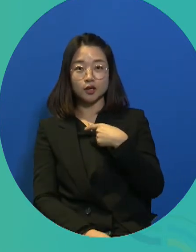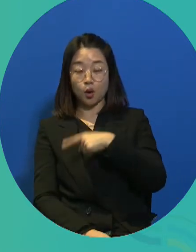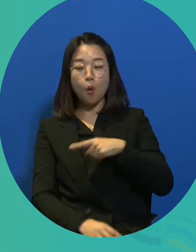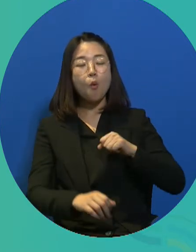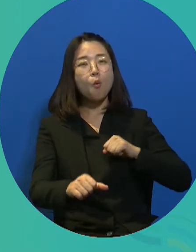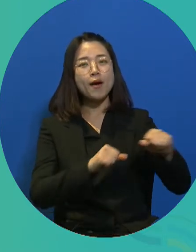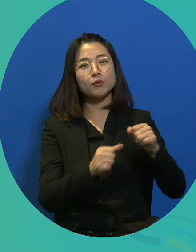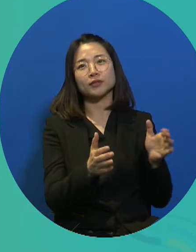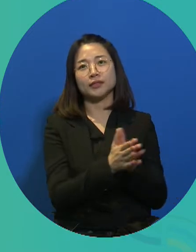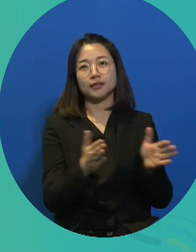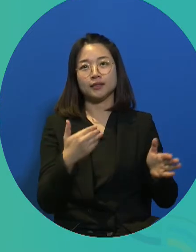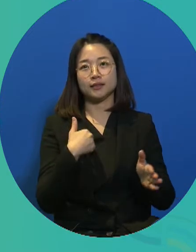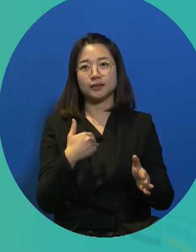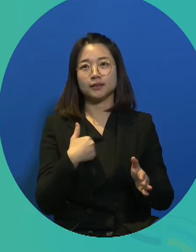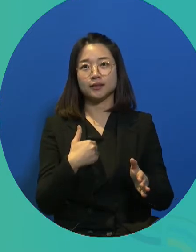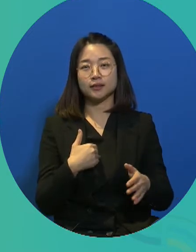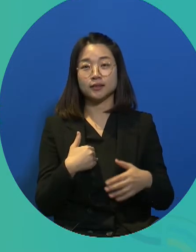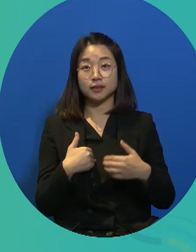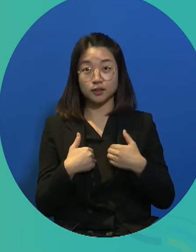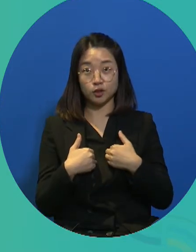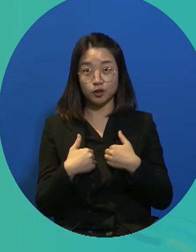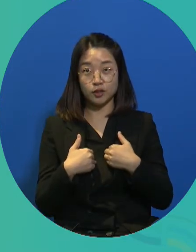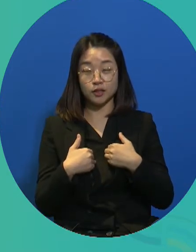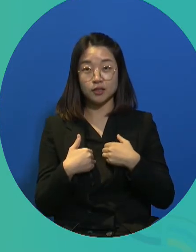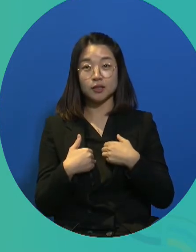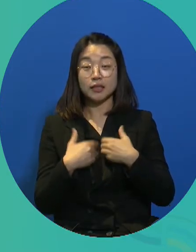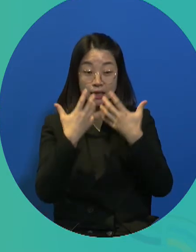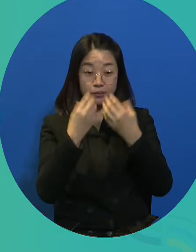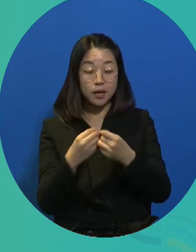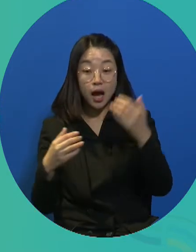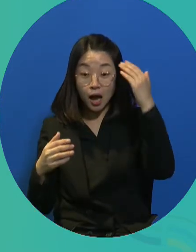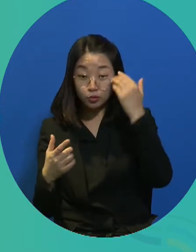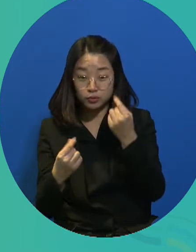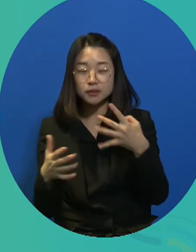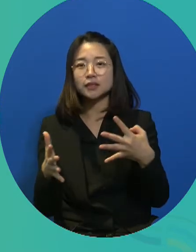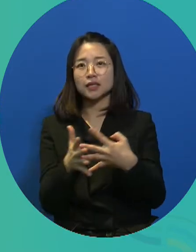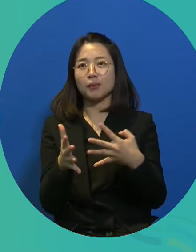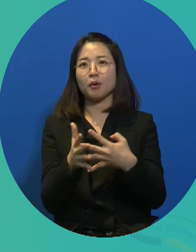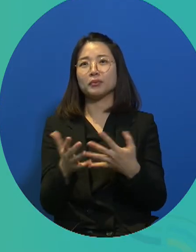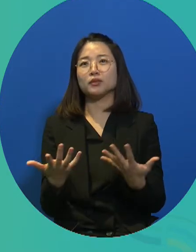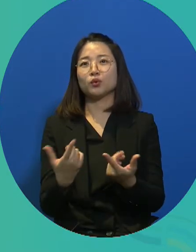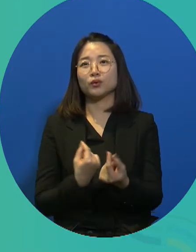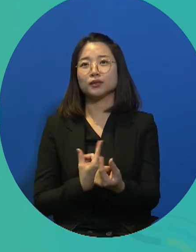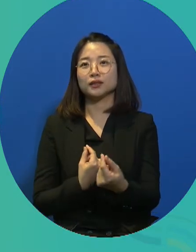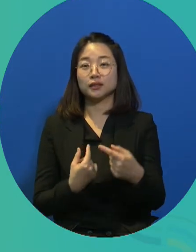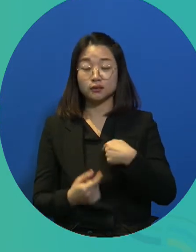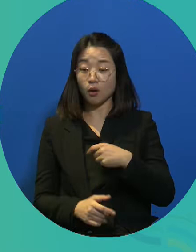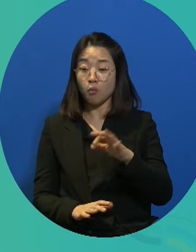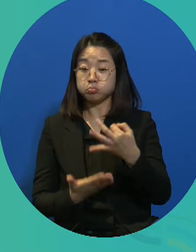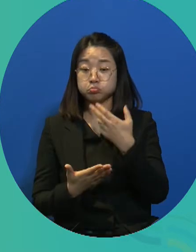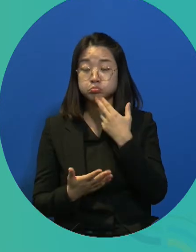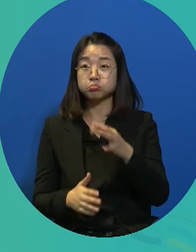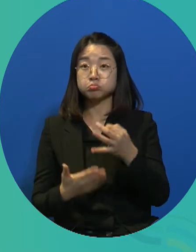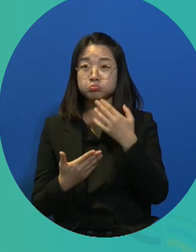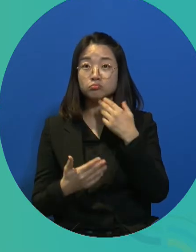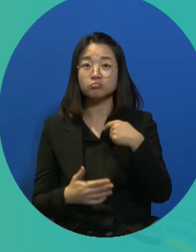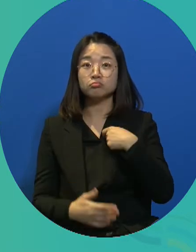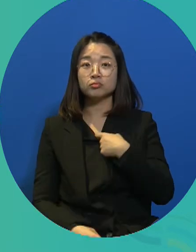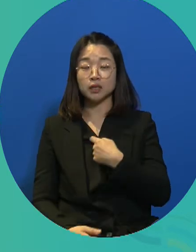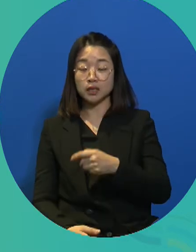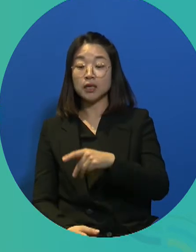드리겠습니다. 저는 비영리 단체로서 유급 직원이 없었고 계약직 노동자가 없었습니다. 하지만 디팩은